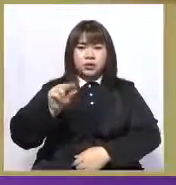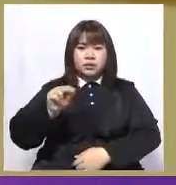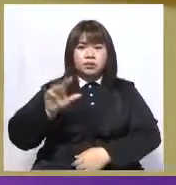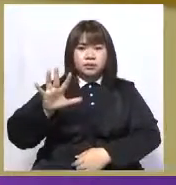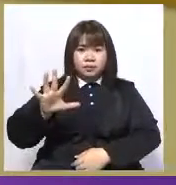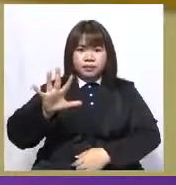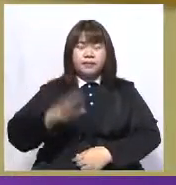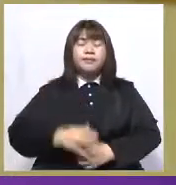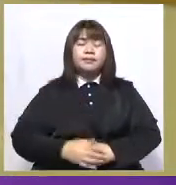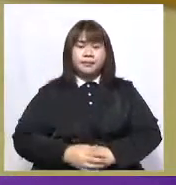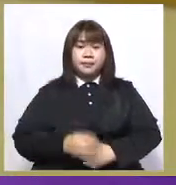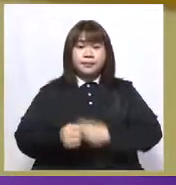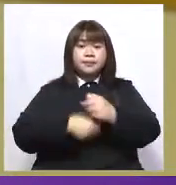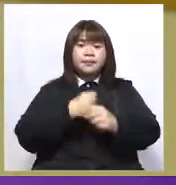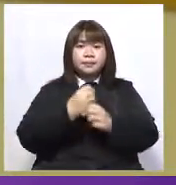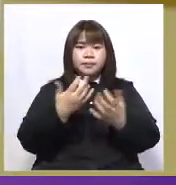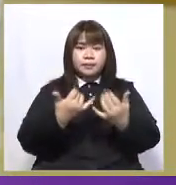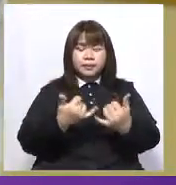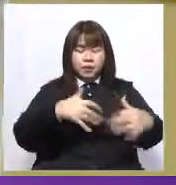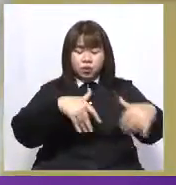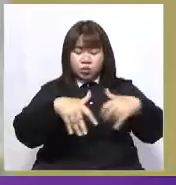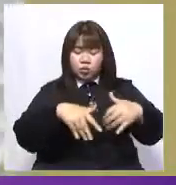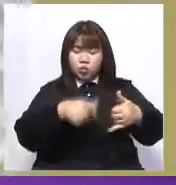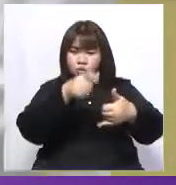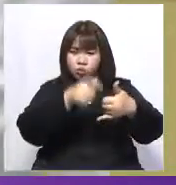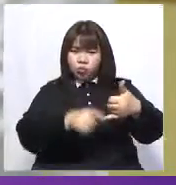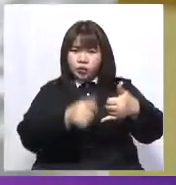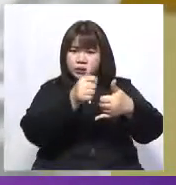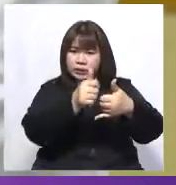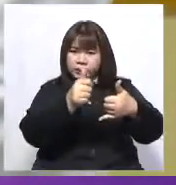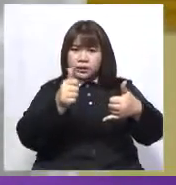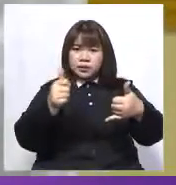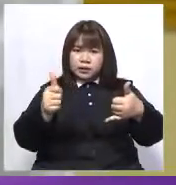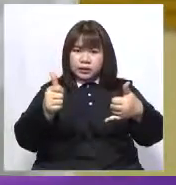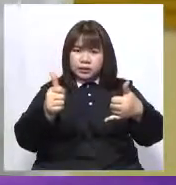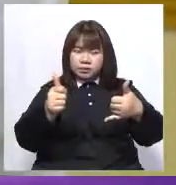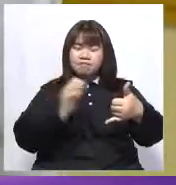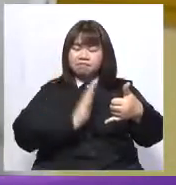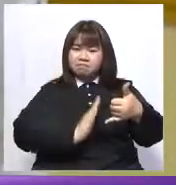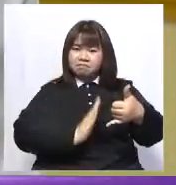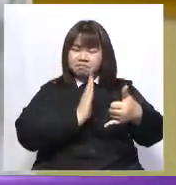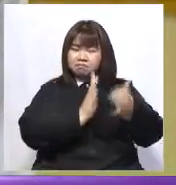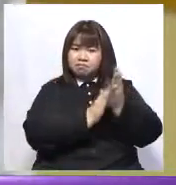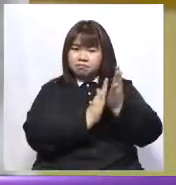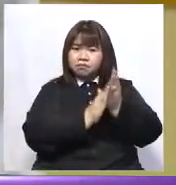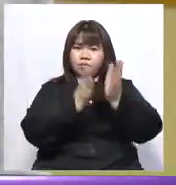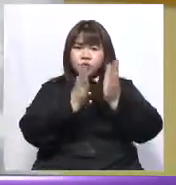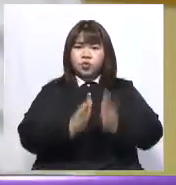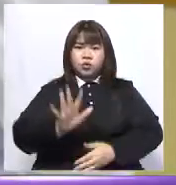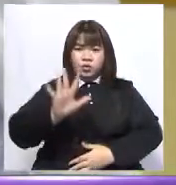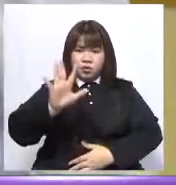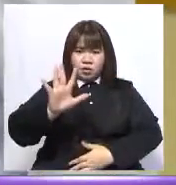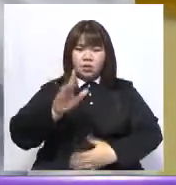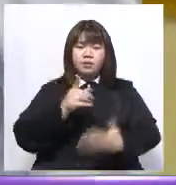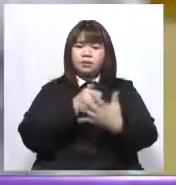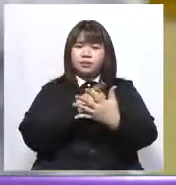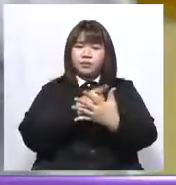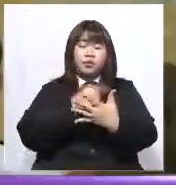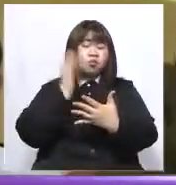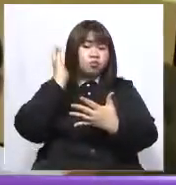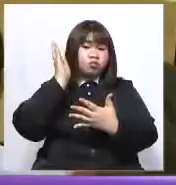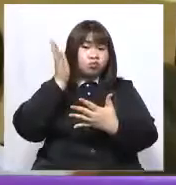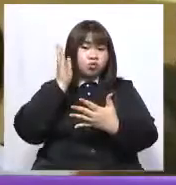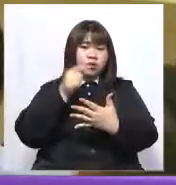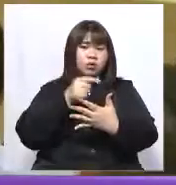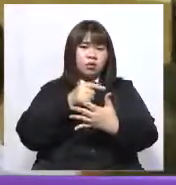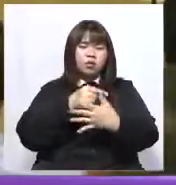2435ซึ่งในปีนี้นะครับมีพลเมืองดีที่ได้รับการยกย่องเชิดชูเกียรติจำนวน5คนนะครับได้แก่นายอภิวัชชนะปั